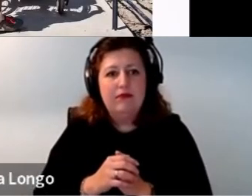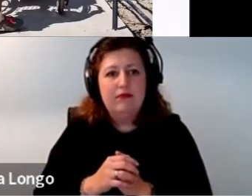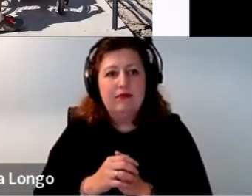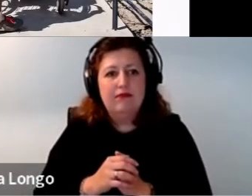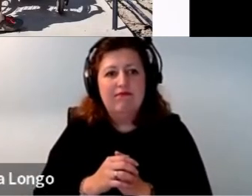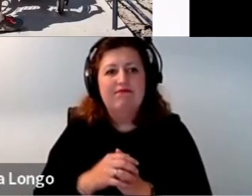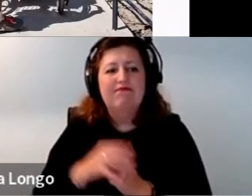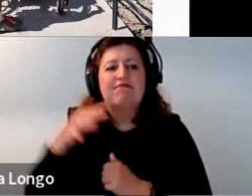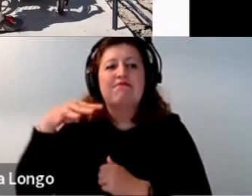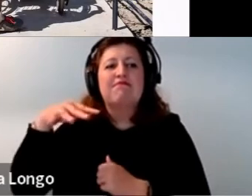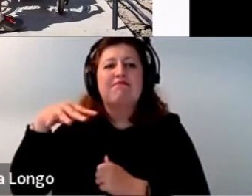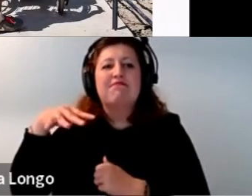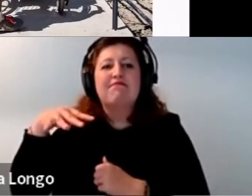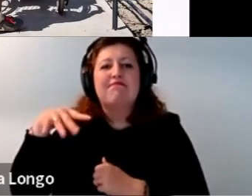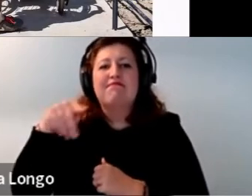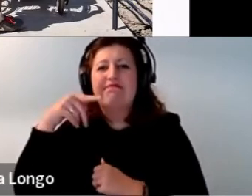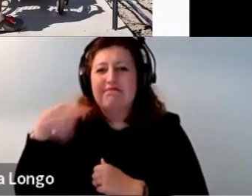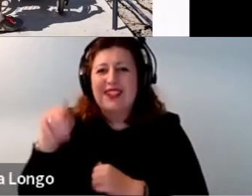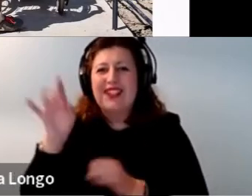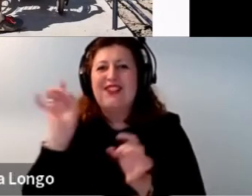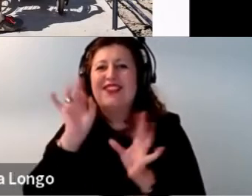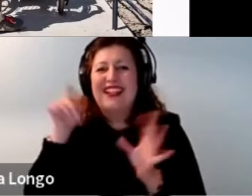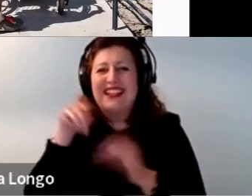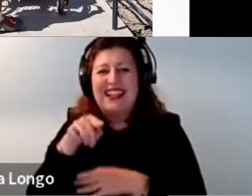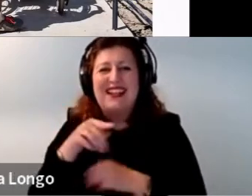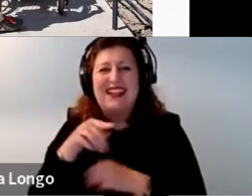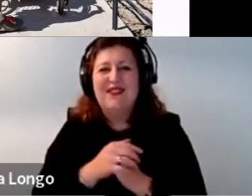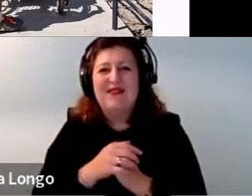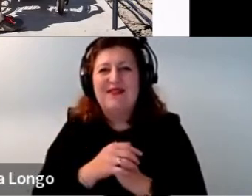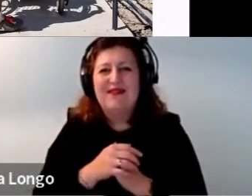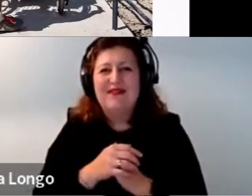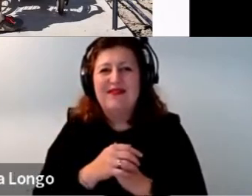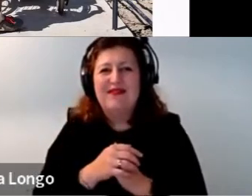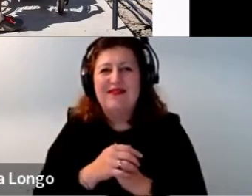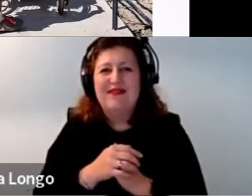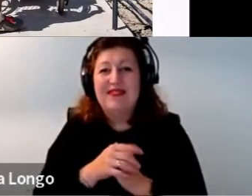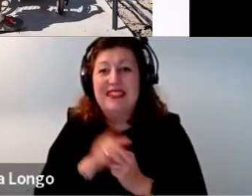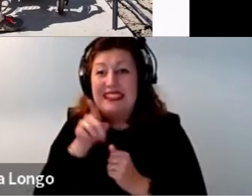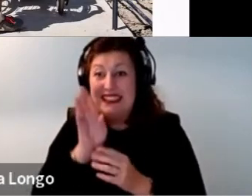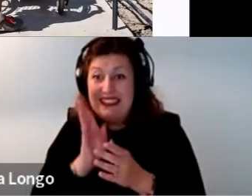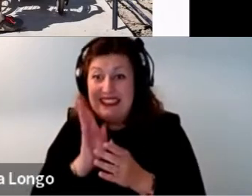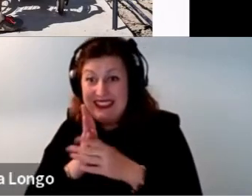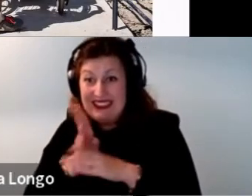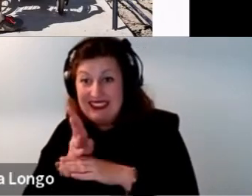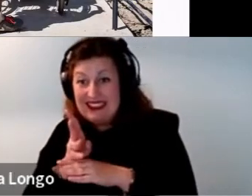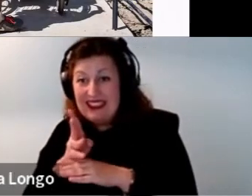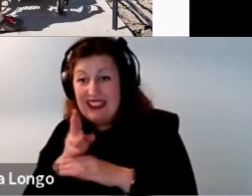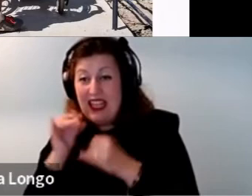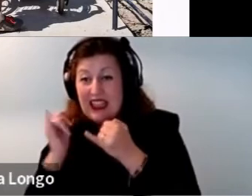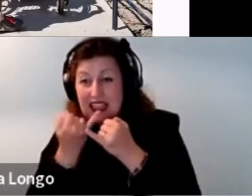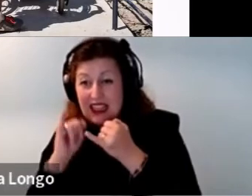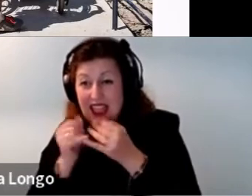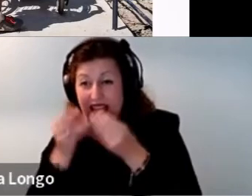celestino della foto di Ngama. Ora, non mi addentro nei vari tipi